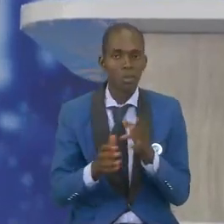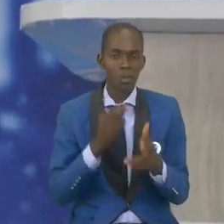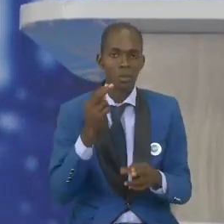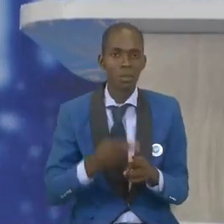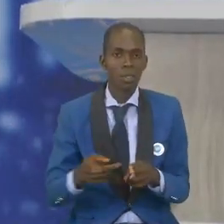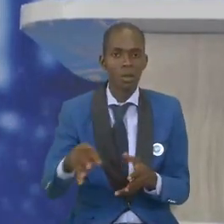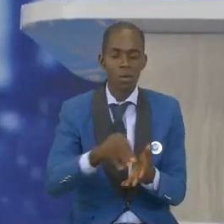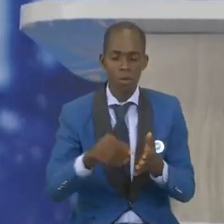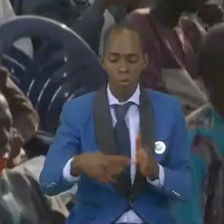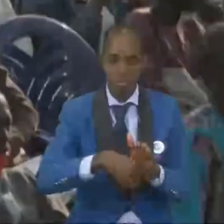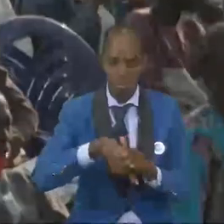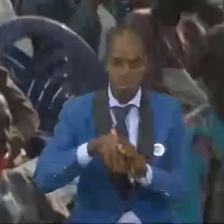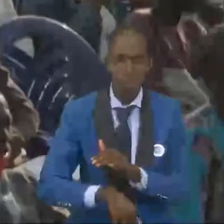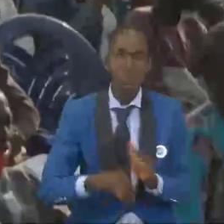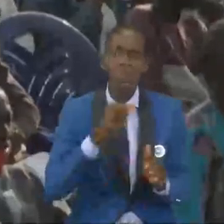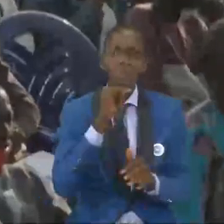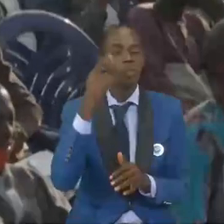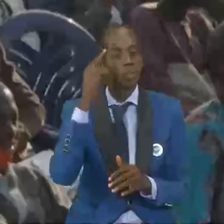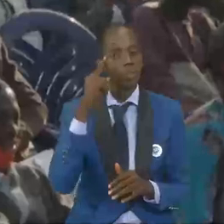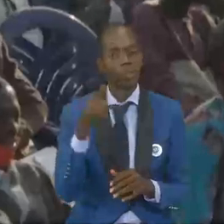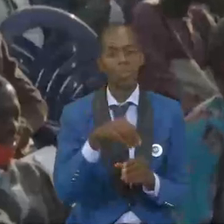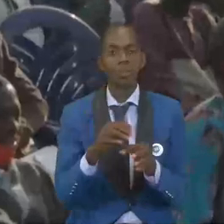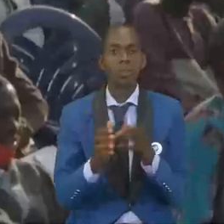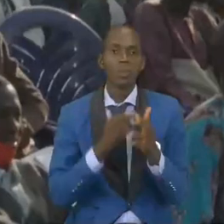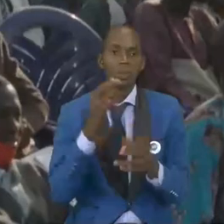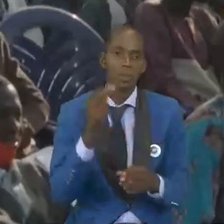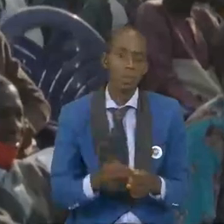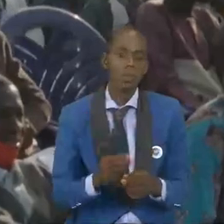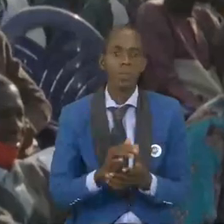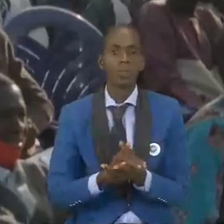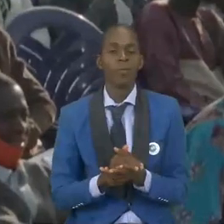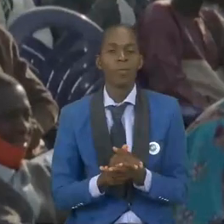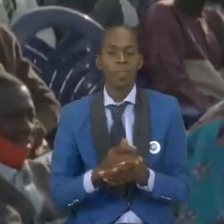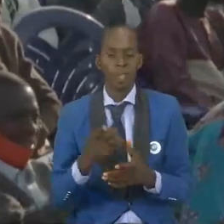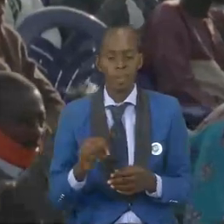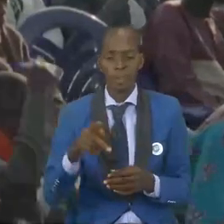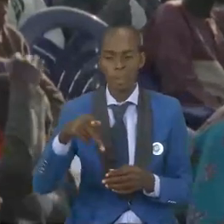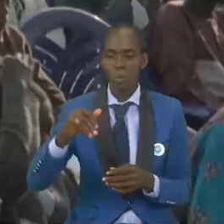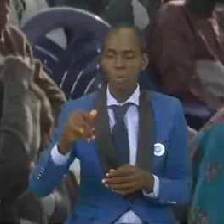Leur fosse au lion n'est pas pour toi. Leur trou n'est pas pour toi.